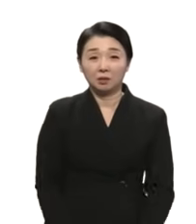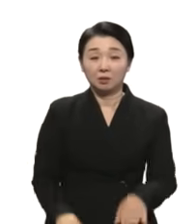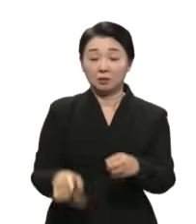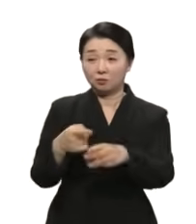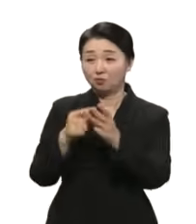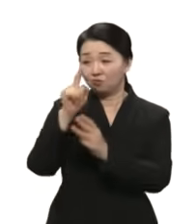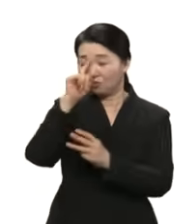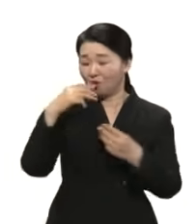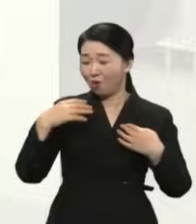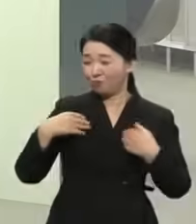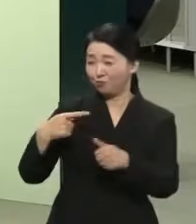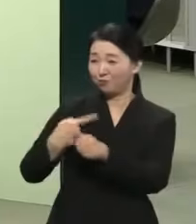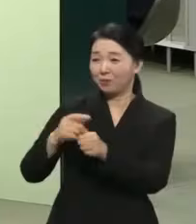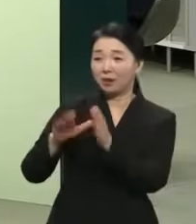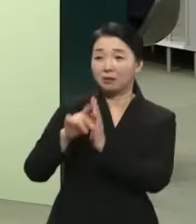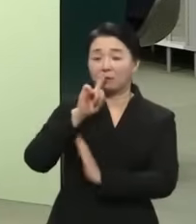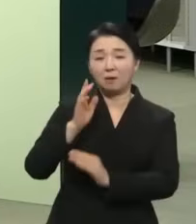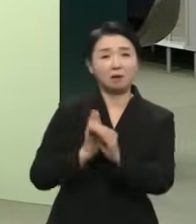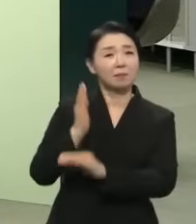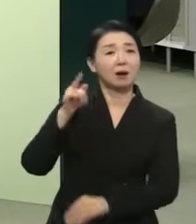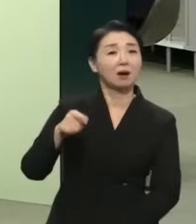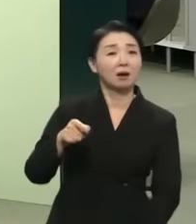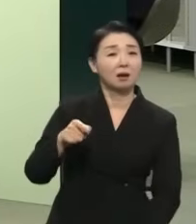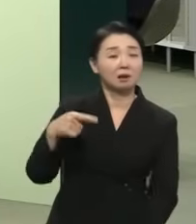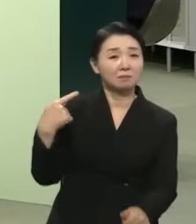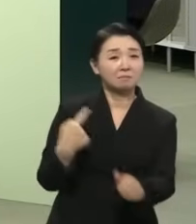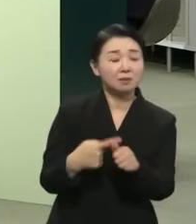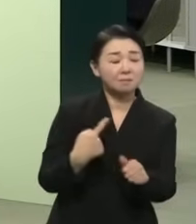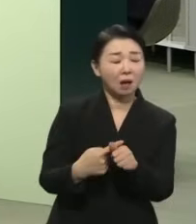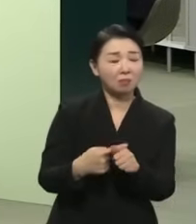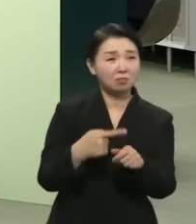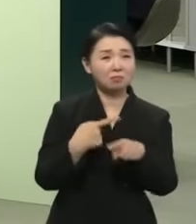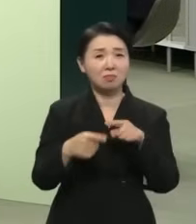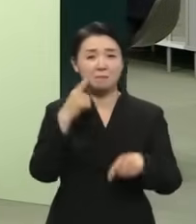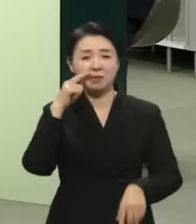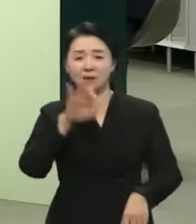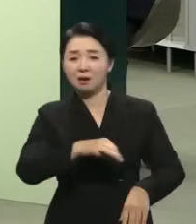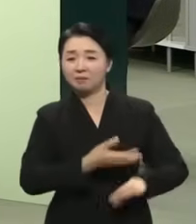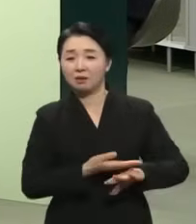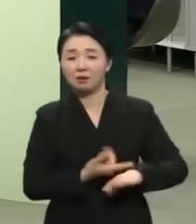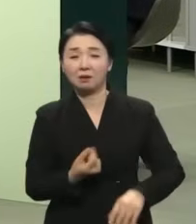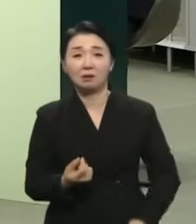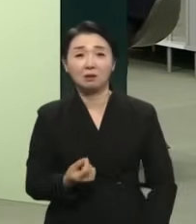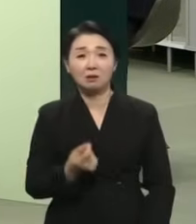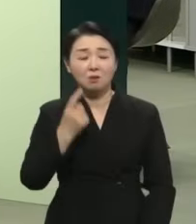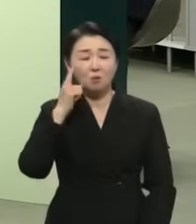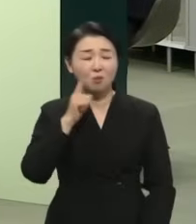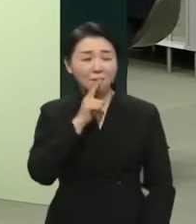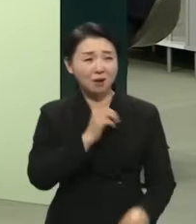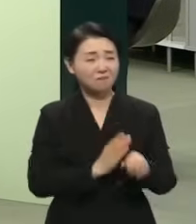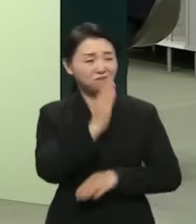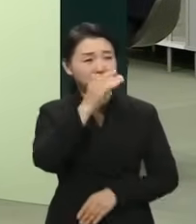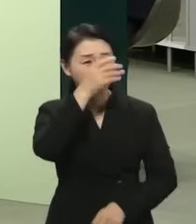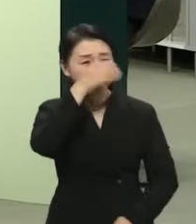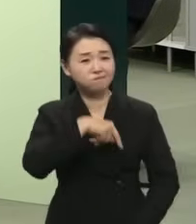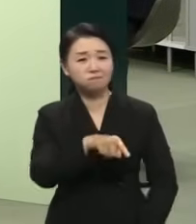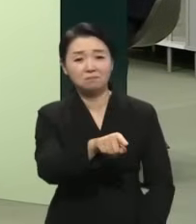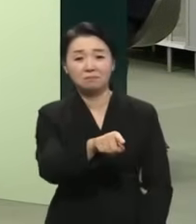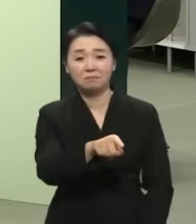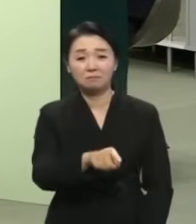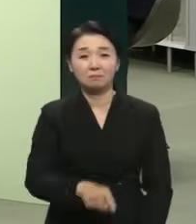발언을 하는 과정에 나온 표현인데 비판과 비난 비하는 다르잖아요 왜 이런 선넘는 표현이 자꾸 등장을